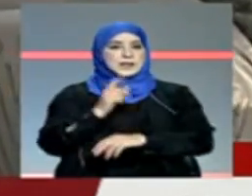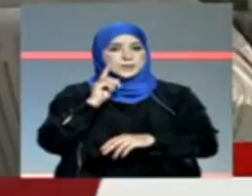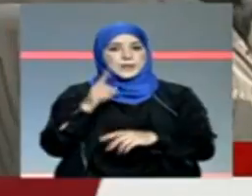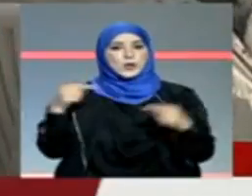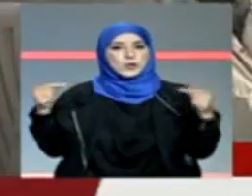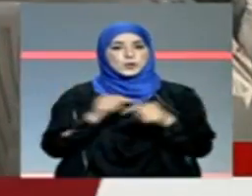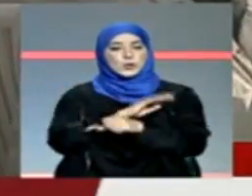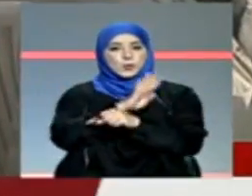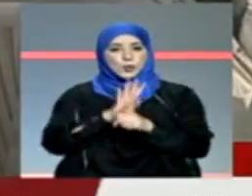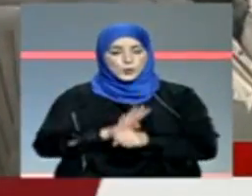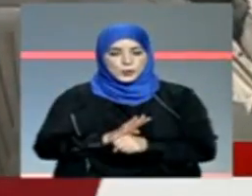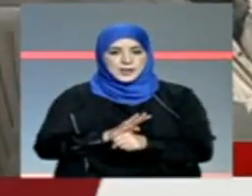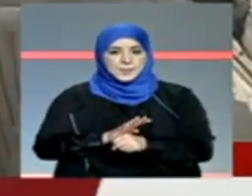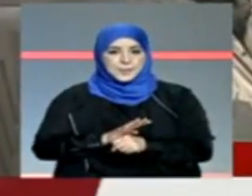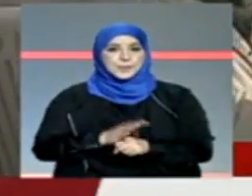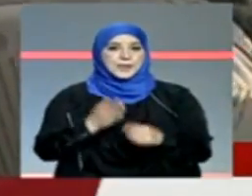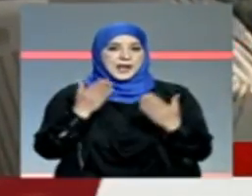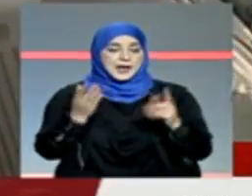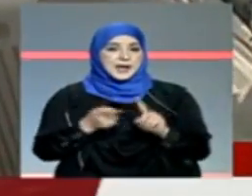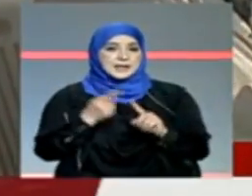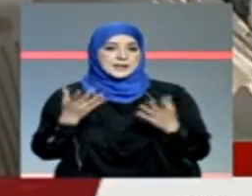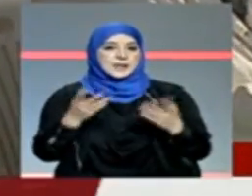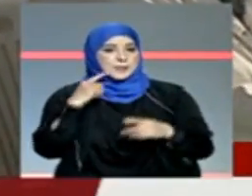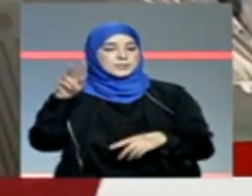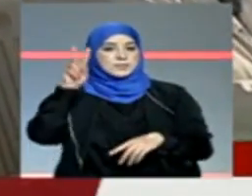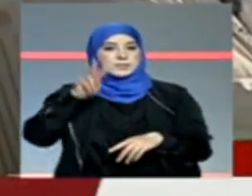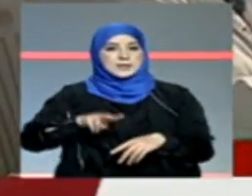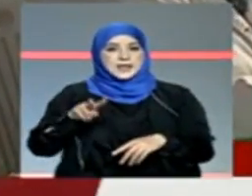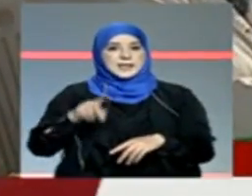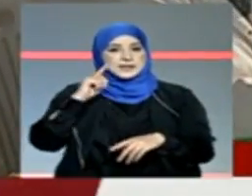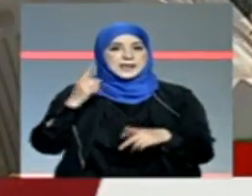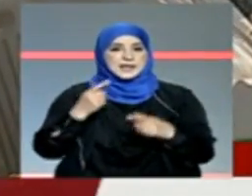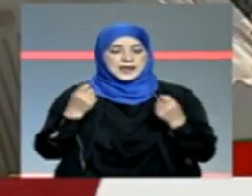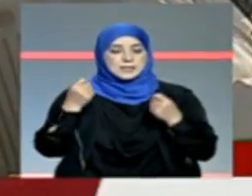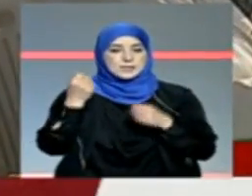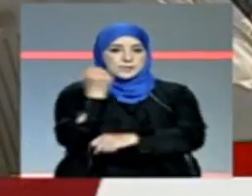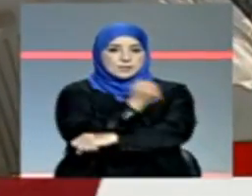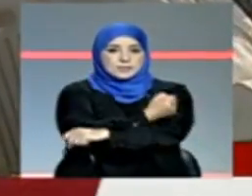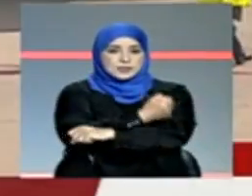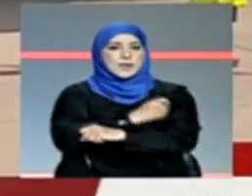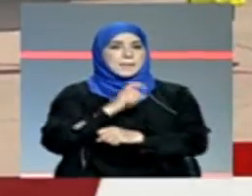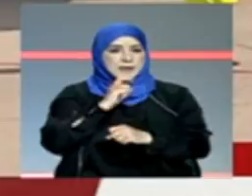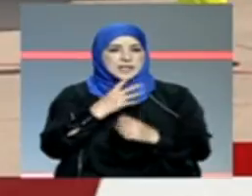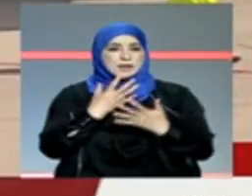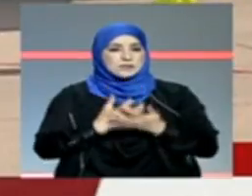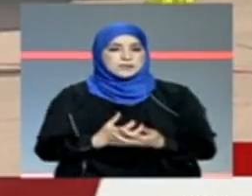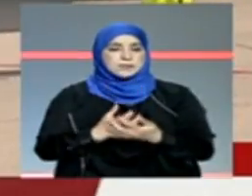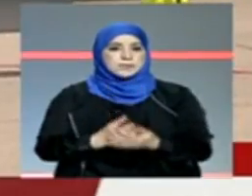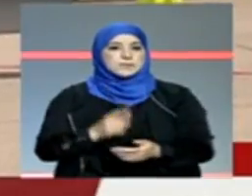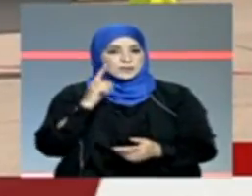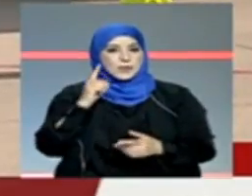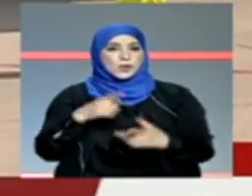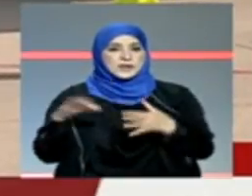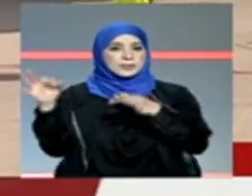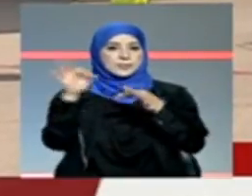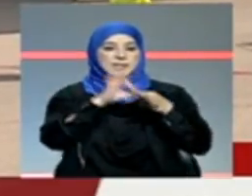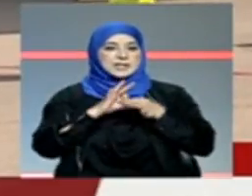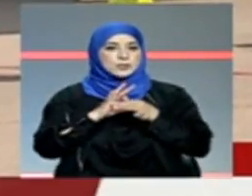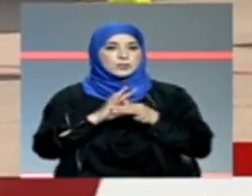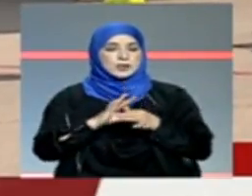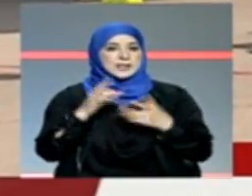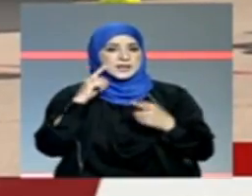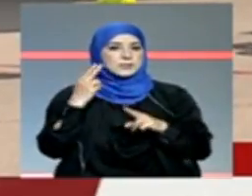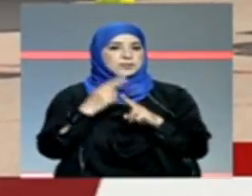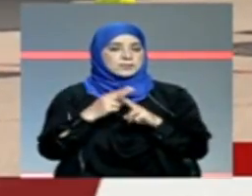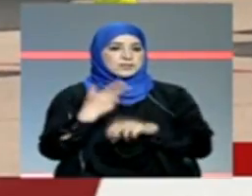ضد كوفيد-19، خاصة بعد التأكيد على أن نسق التلقيح ما زال بطيء. وفي سياق متصل بالتلقيح، وفي